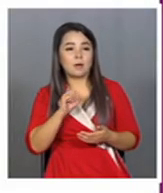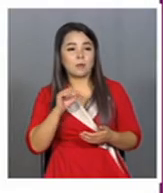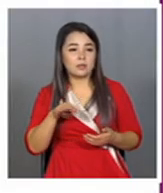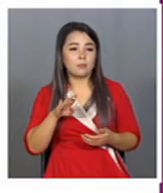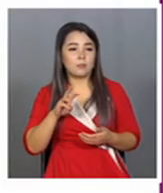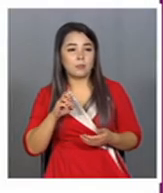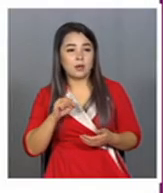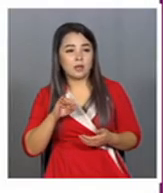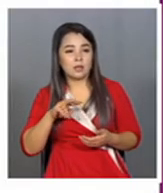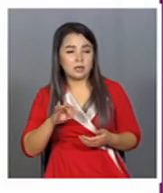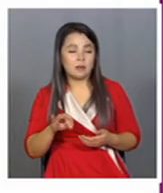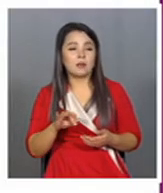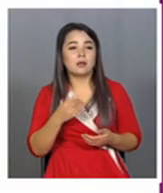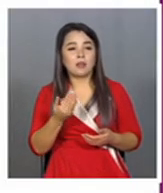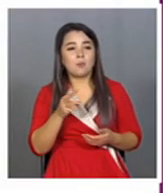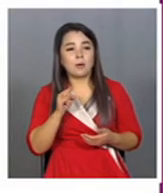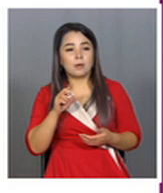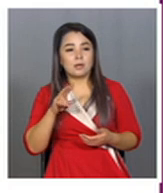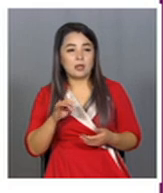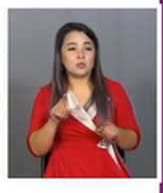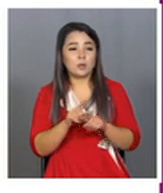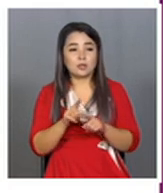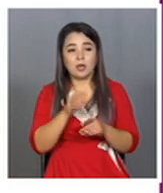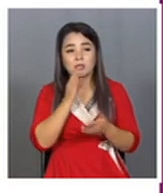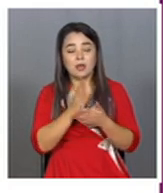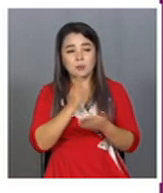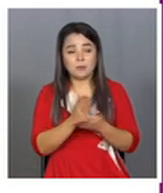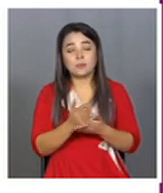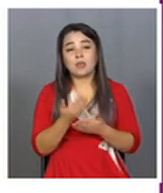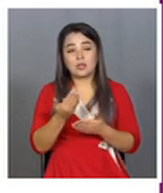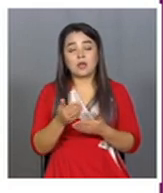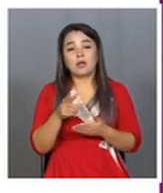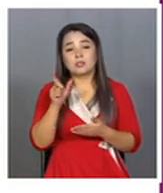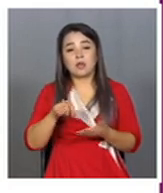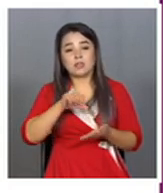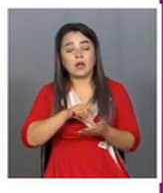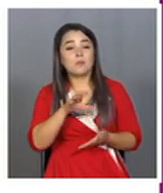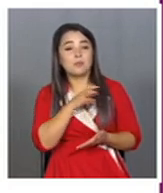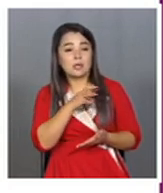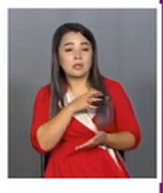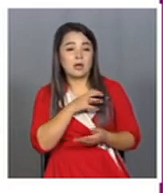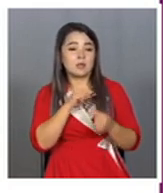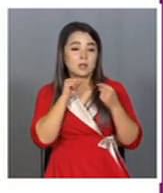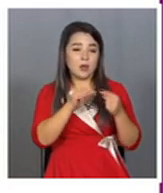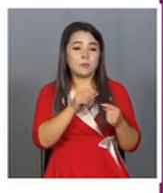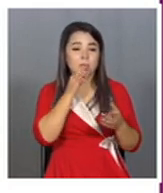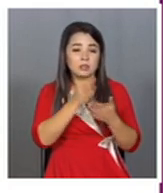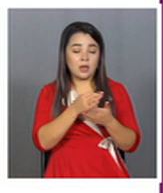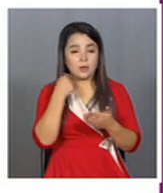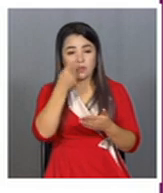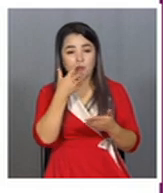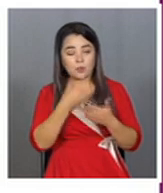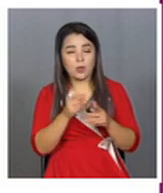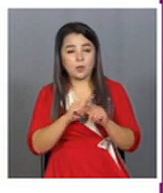Морелли, Мабри жасаған болатын. Ағартушылар жеке меншікпен байлыққа қарсы